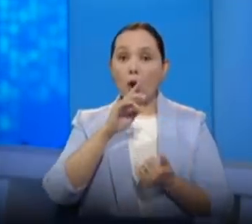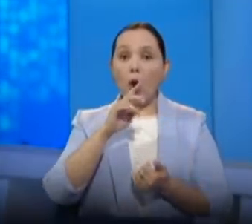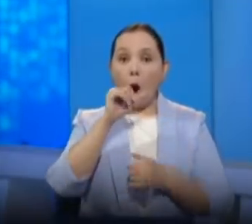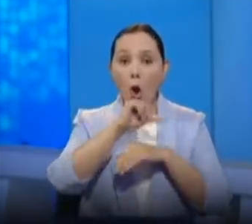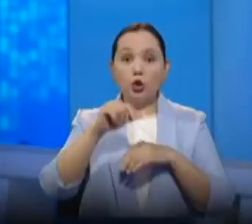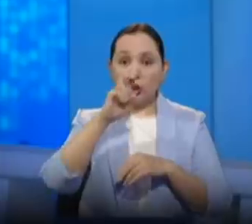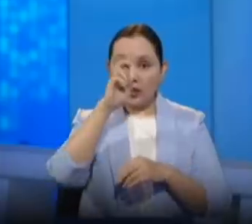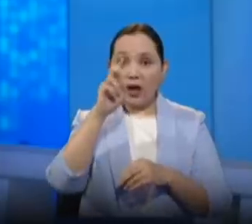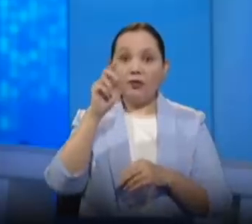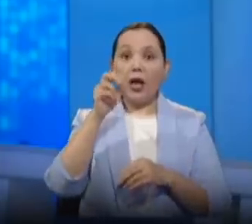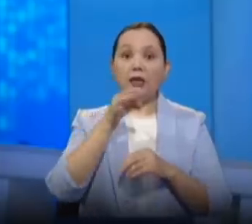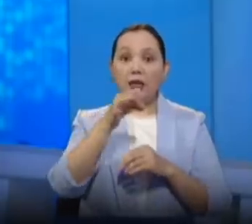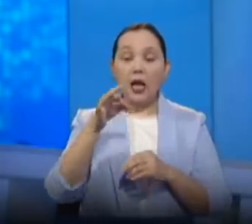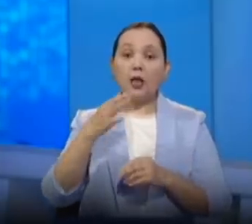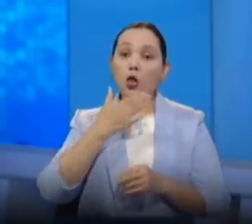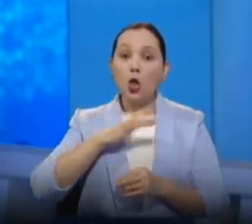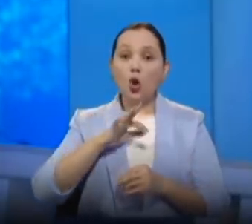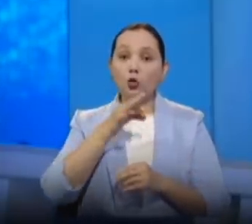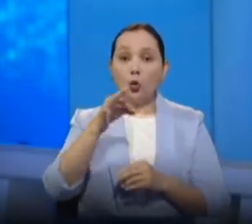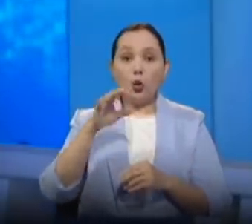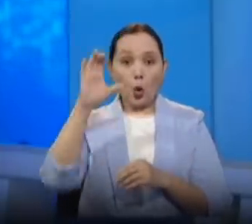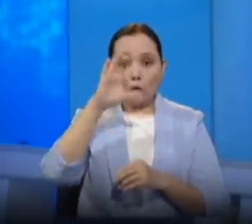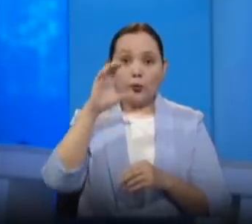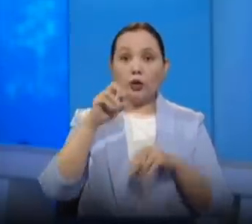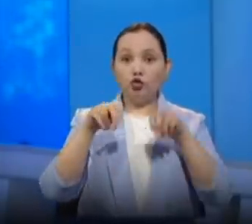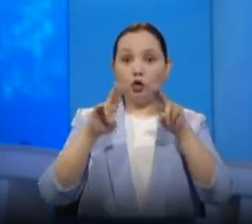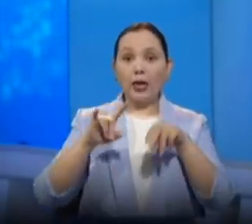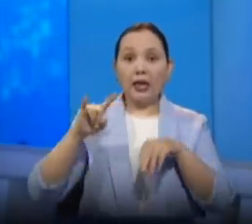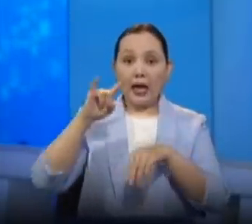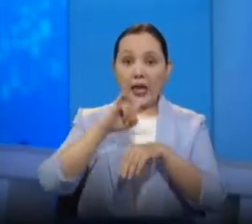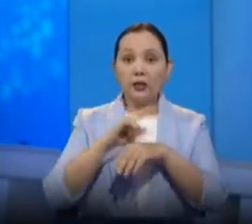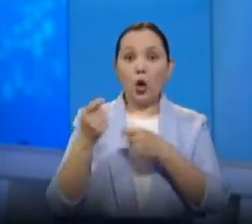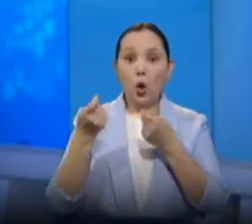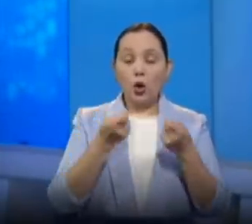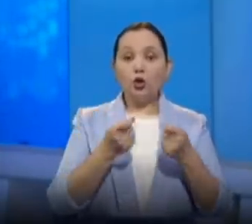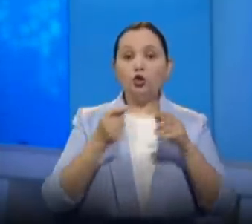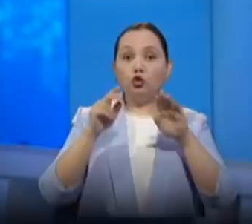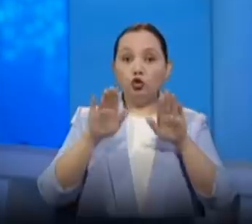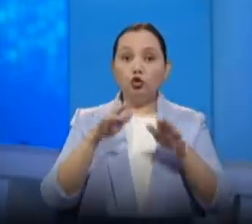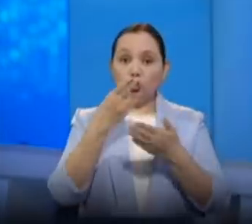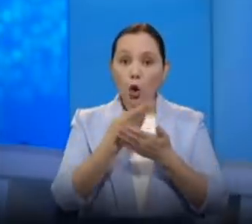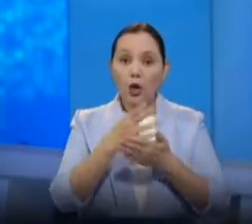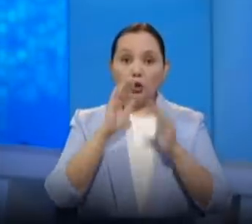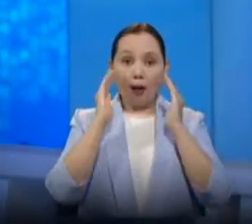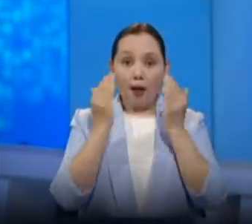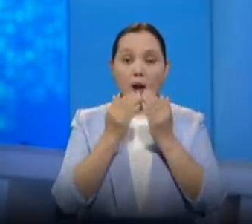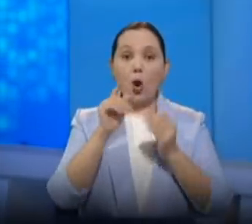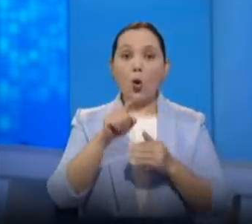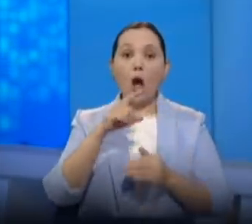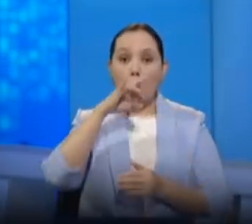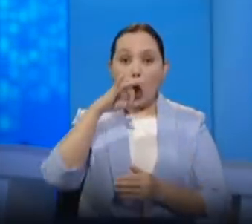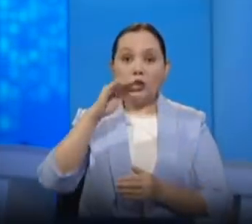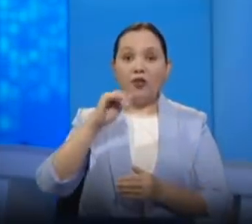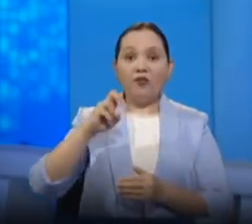epidemik noxush hududlardan O'zbekistonga charter reyslarda olib kelib karantinga joylashtirilganlar. Bular Rossiya